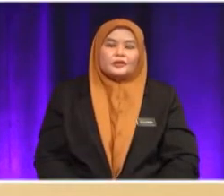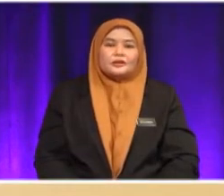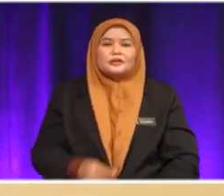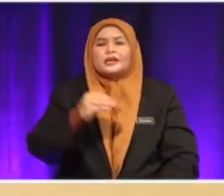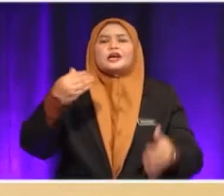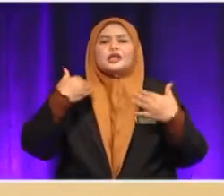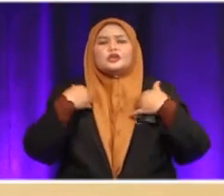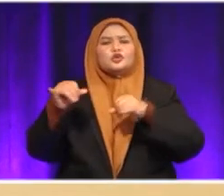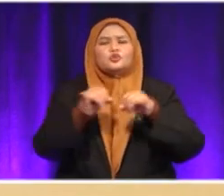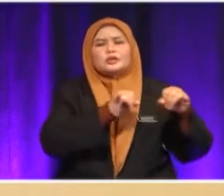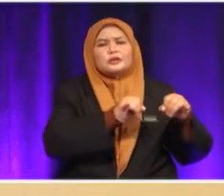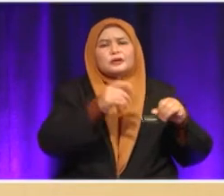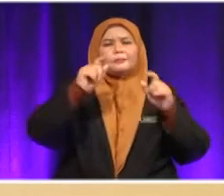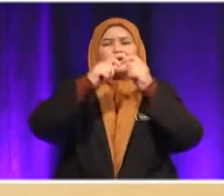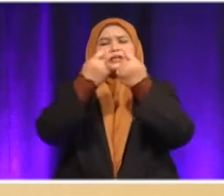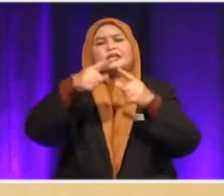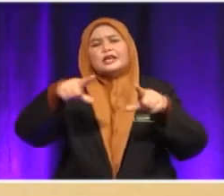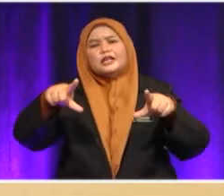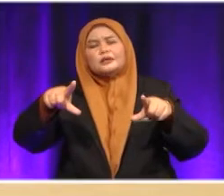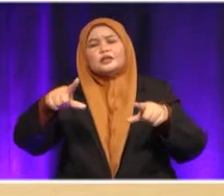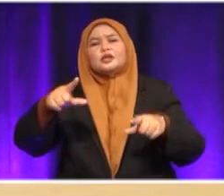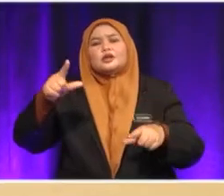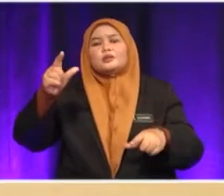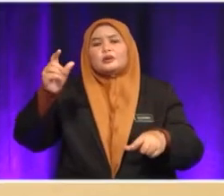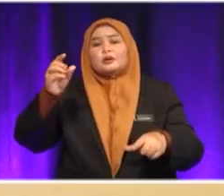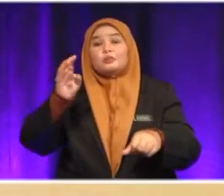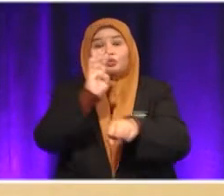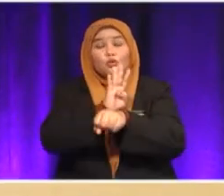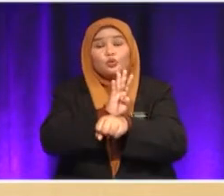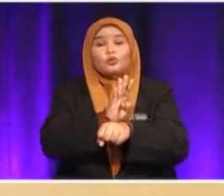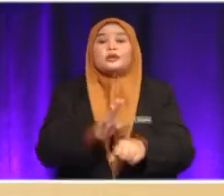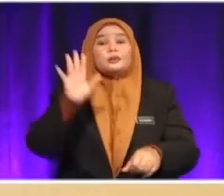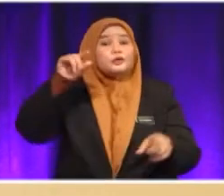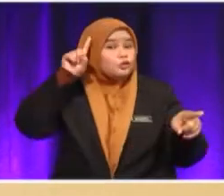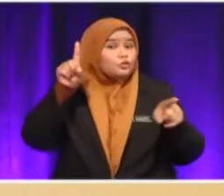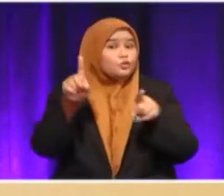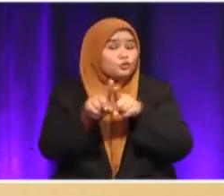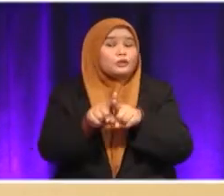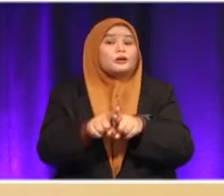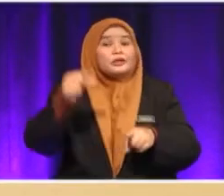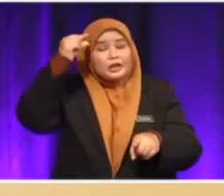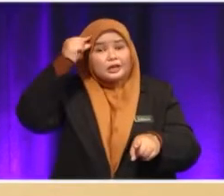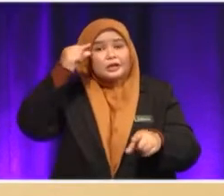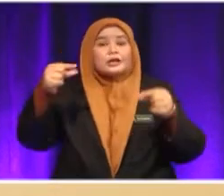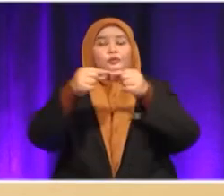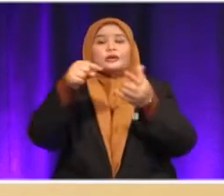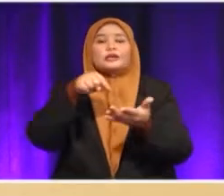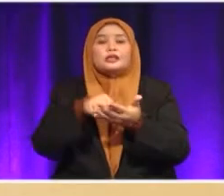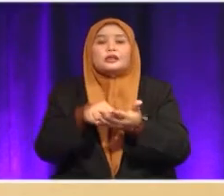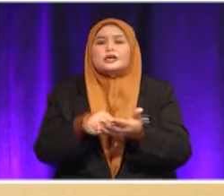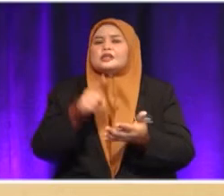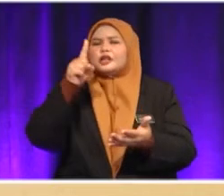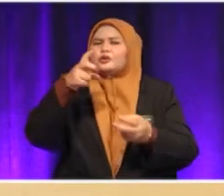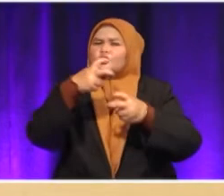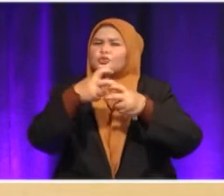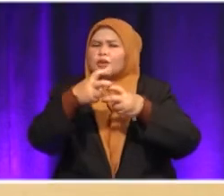ada juga Pati lain seperti Pati burung yang berjudul tujuh tetapi menganggap gabungan ini sebagai satu yang suka